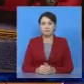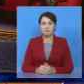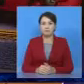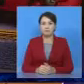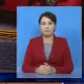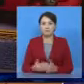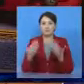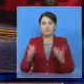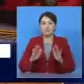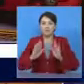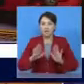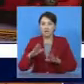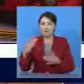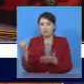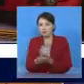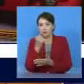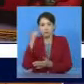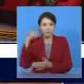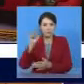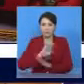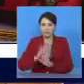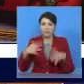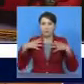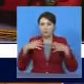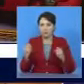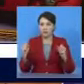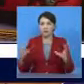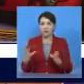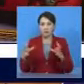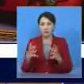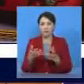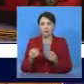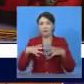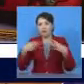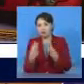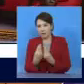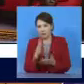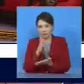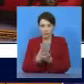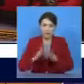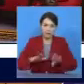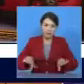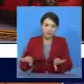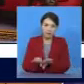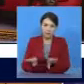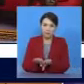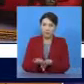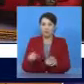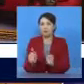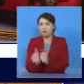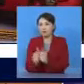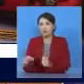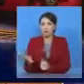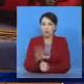Ол тек қана мына лотерейді ұтып алу үшін емес, өзінің денсаулығын сақтау үшін, семьясы бар, бала шағалары бар деген сияқты көрші көлемдері бар.